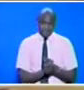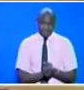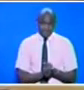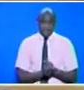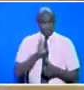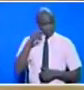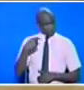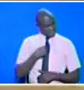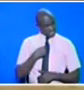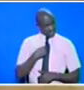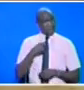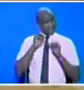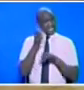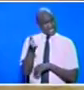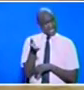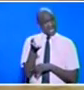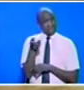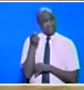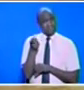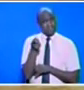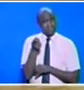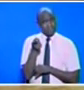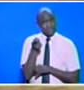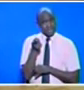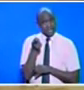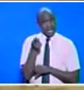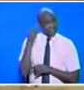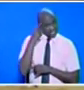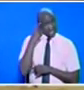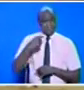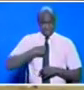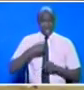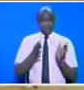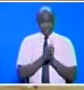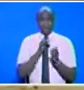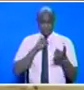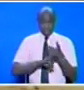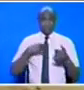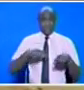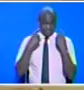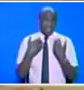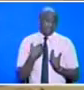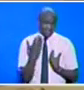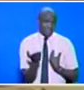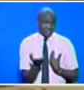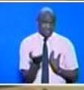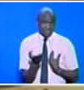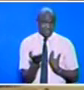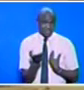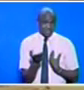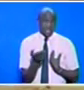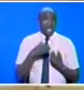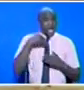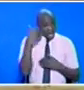ndo nilikaa nyumbani, nilikuwa na disagreement between me and my wife labor tunakaa naye, which